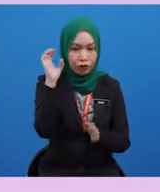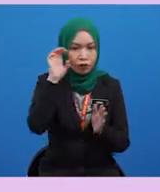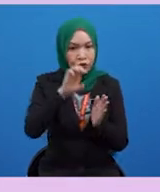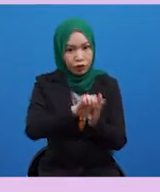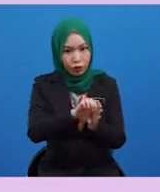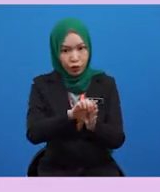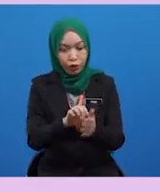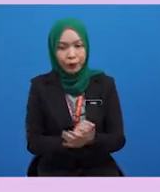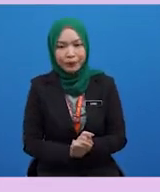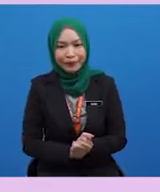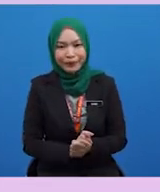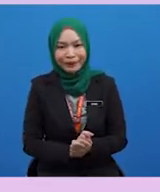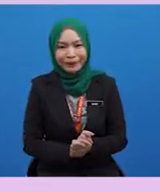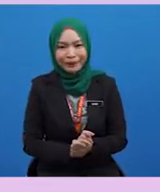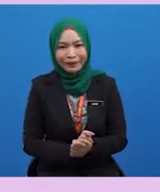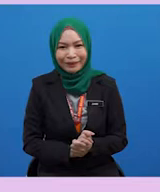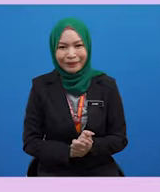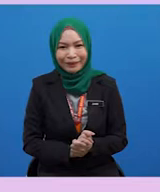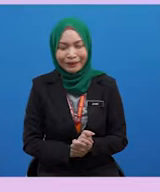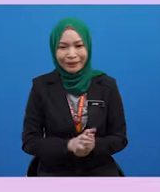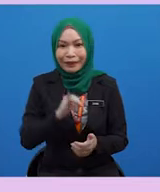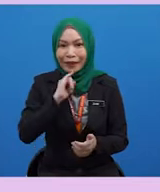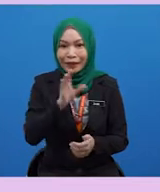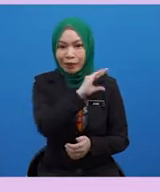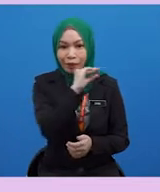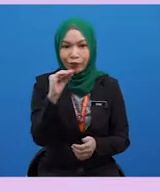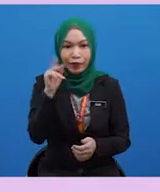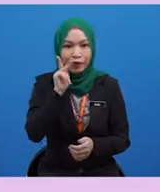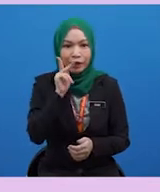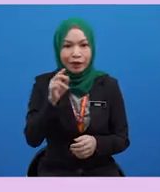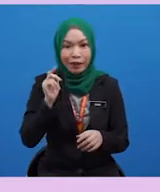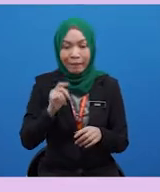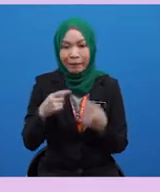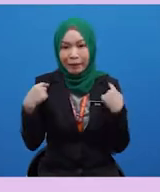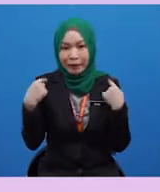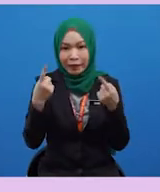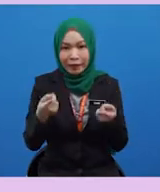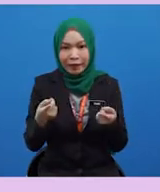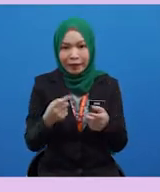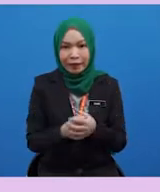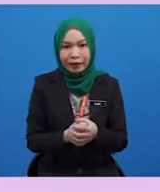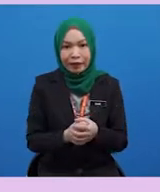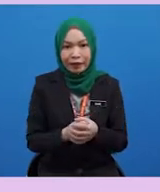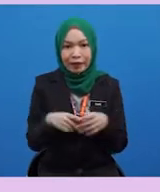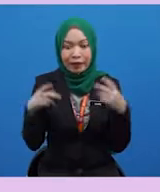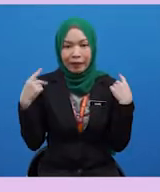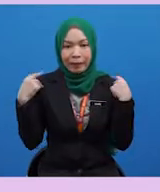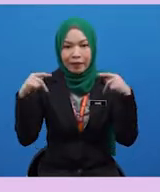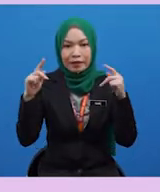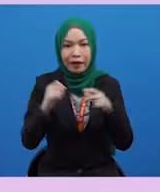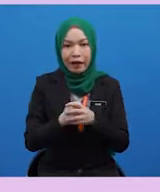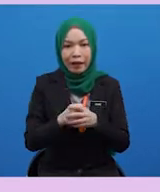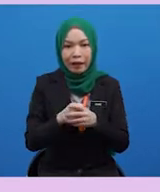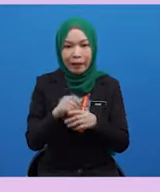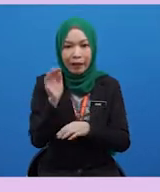penanda penghilangan ini. Ibu dan kakak ke pasar malam. Saya tidak. Dalam wacana